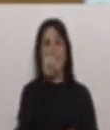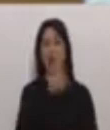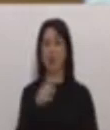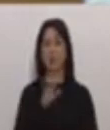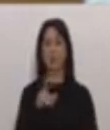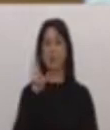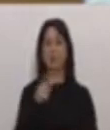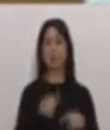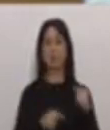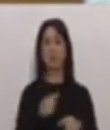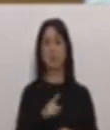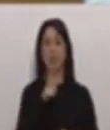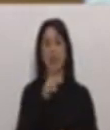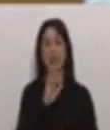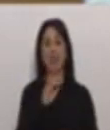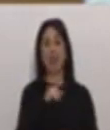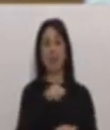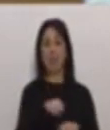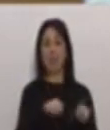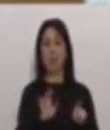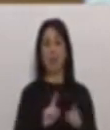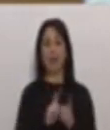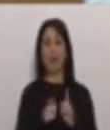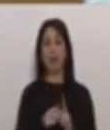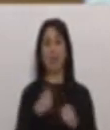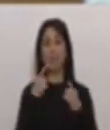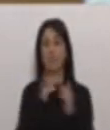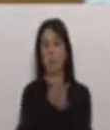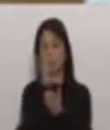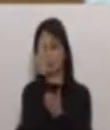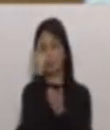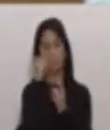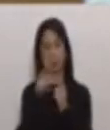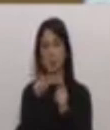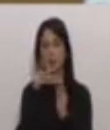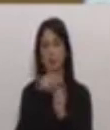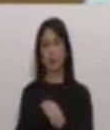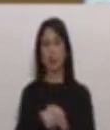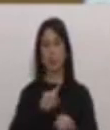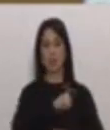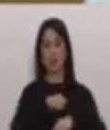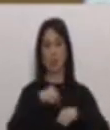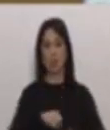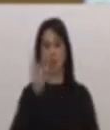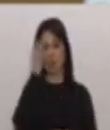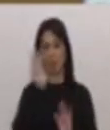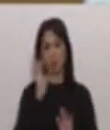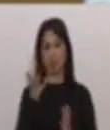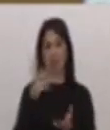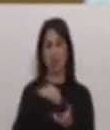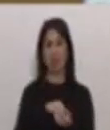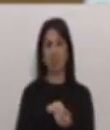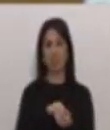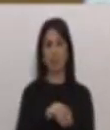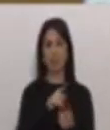ისინი იბრძვიან არა ნიკა გვარამიას უფლებებისთვის, არამედ სულ სხვა მიზნებისთვის, მათ შორის ძალაუფლებისთვის, რომლის ხელში ჩაგდების